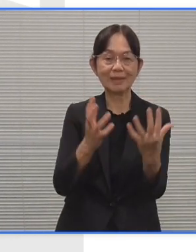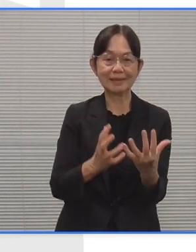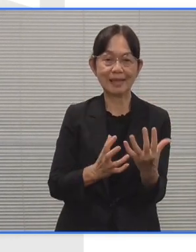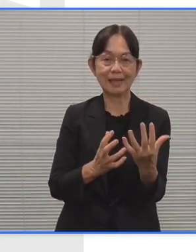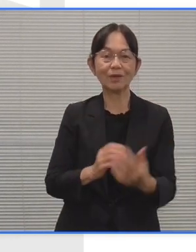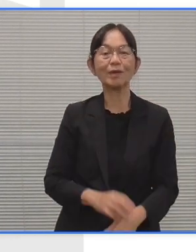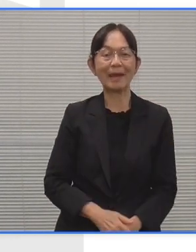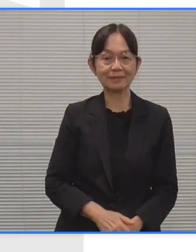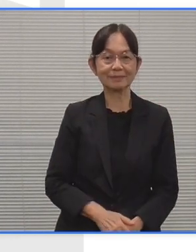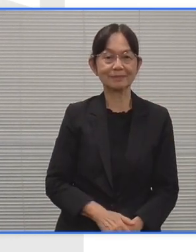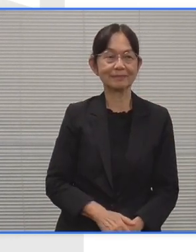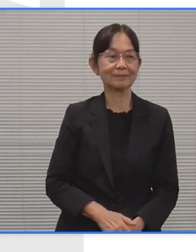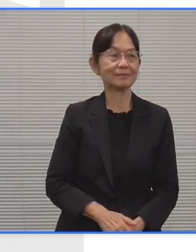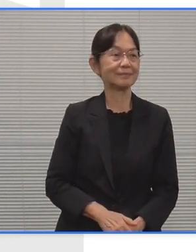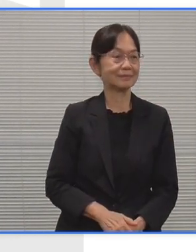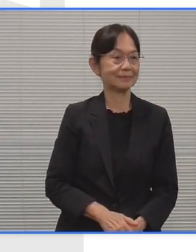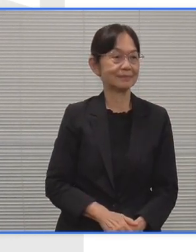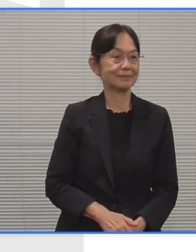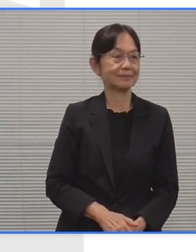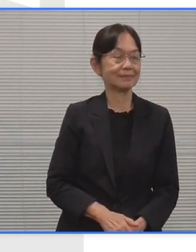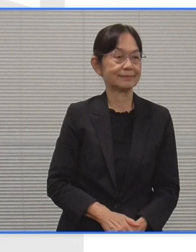ております。